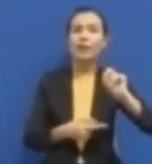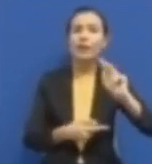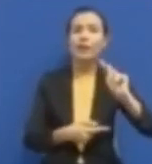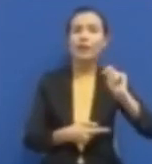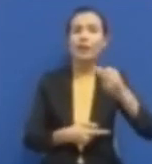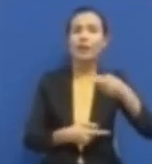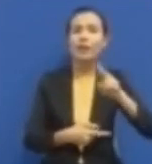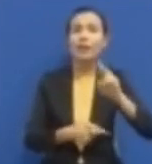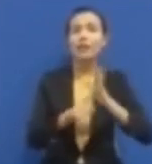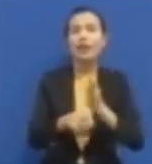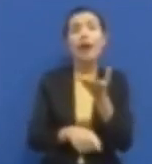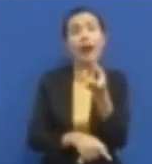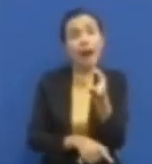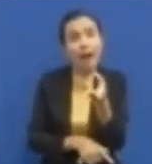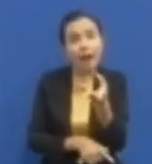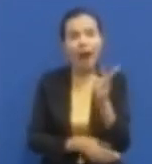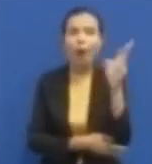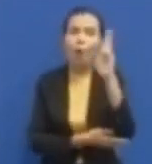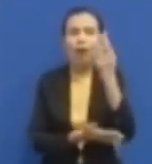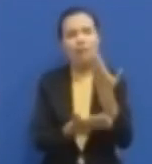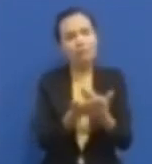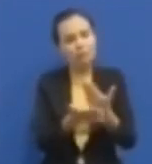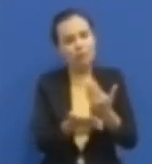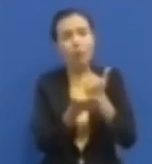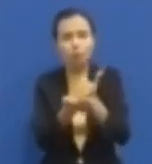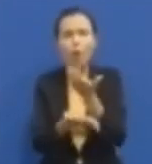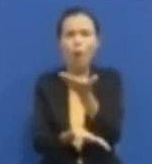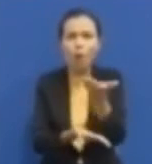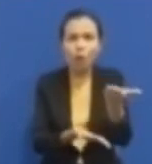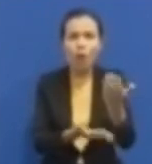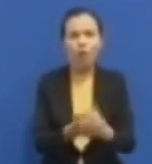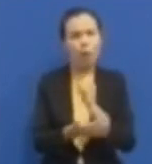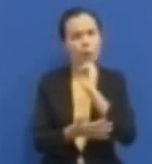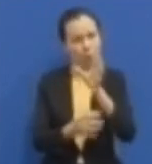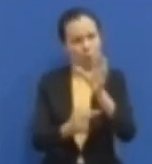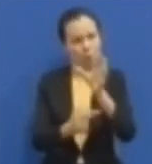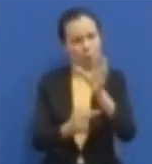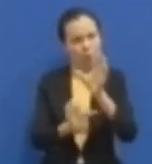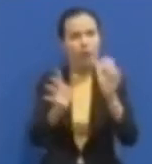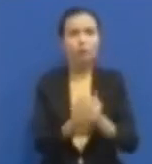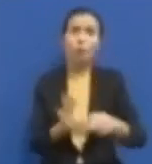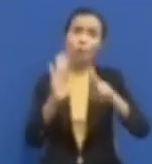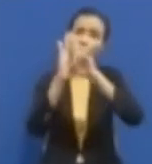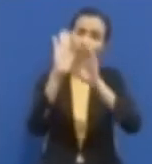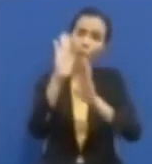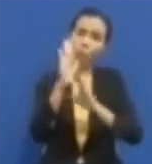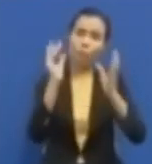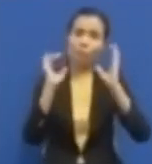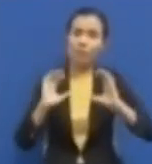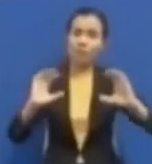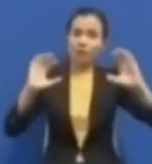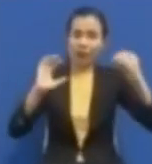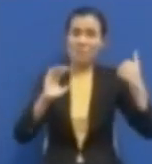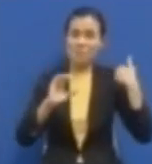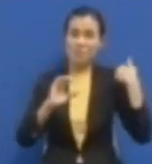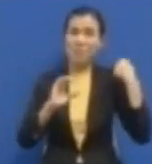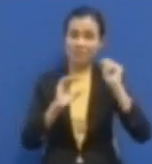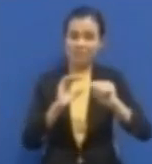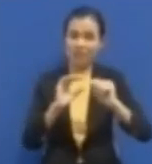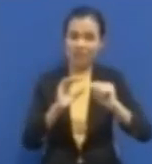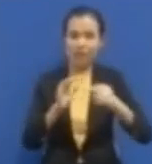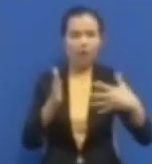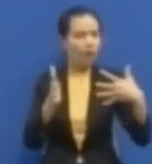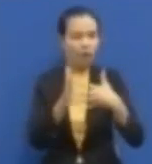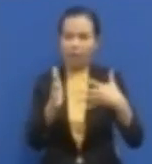างวันนะครับขอเงินช่วยเหลือตัวนี้เป็นสิ่งที่บอกชัดเจนว่าระบบราชการที่เราอยู่มีอยู่อันนี้เป็นอุปส